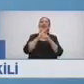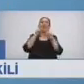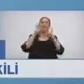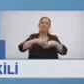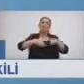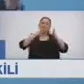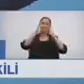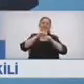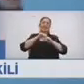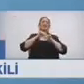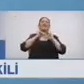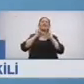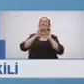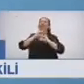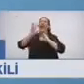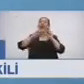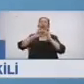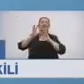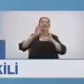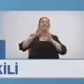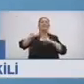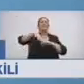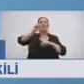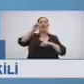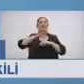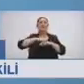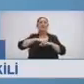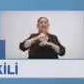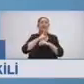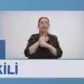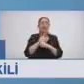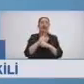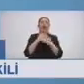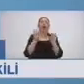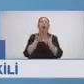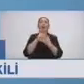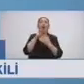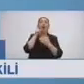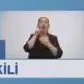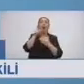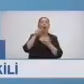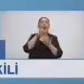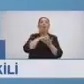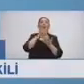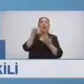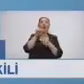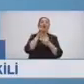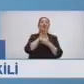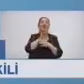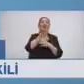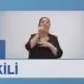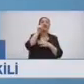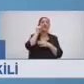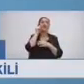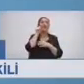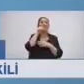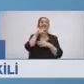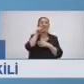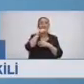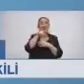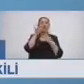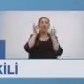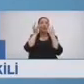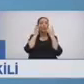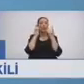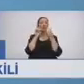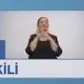merkezleri yapılabilir, hafriyat merkezleri yapılabilir. Ama o bölgede yaşayan insanlara siz kültür,